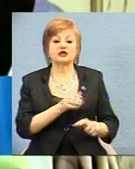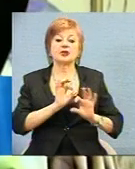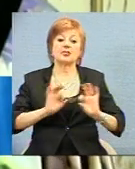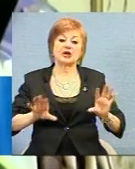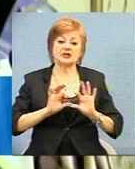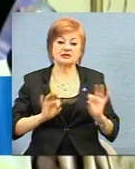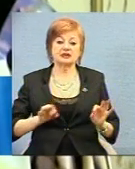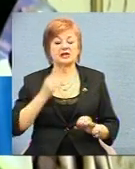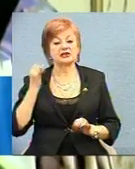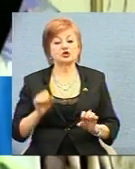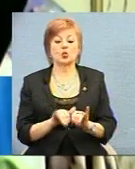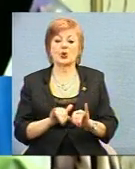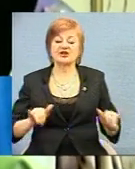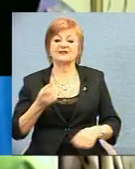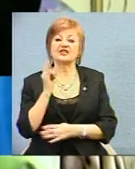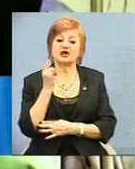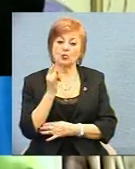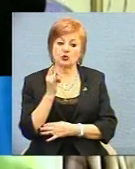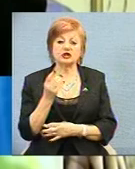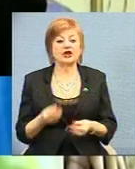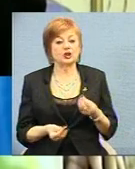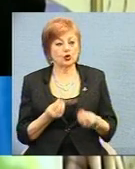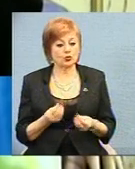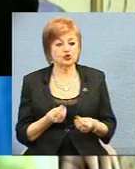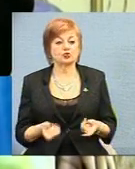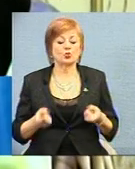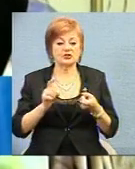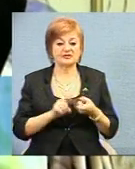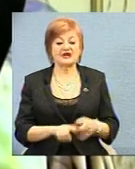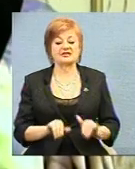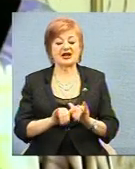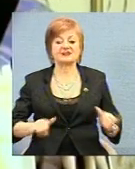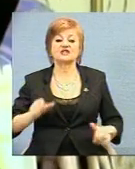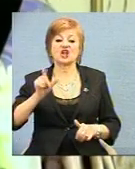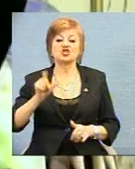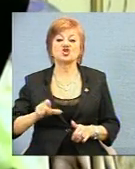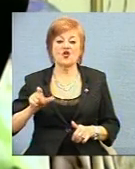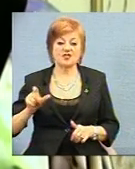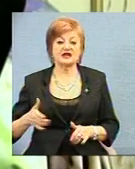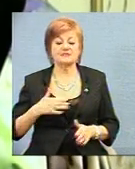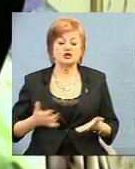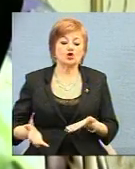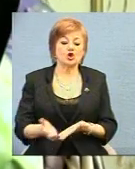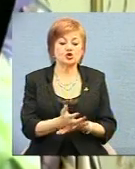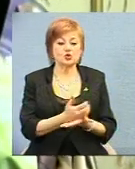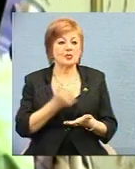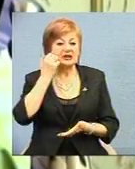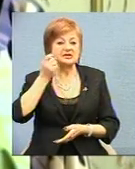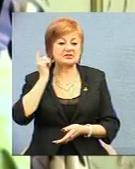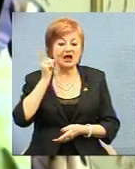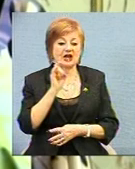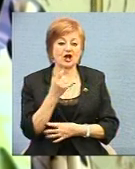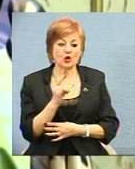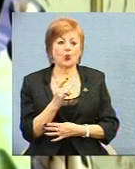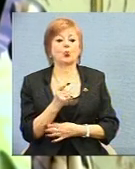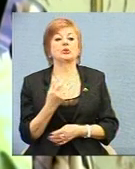истории развития куклы и игрушки, что связано с историей развития человечества. То есть в нашей коллекции собраны и антикварные куклы,